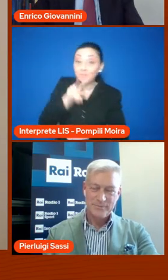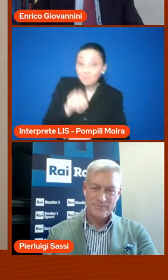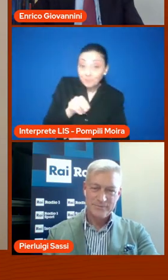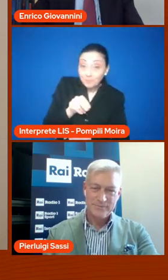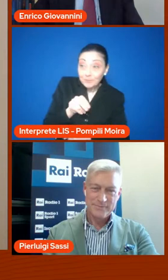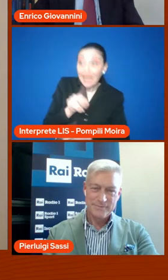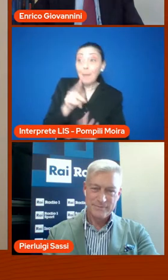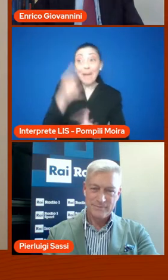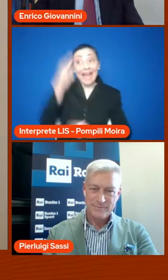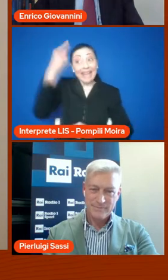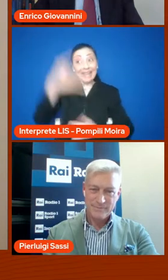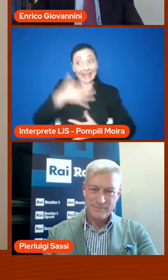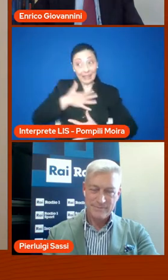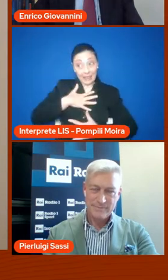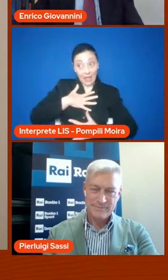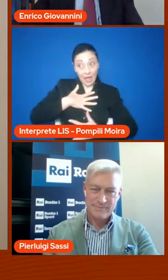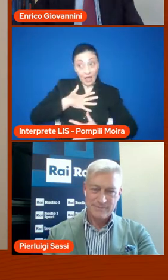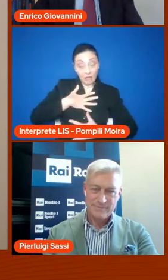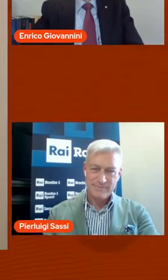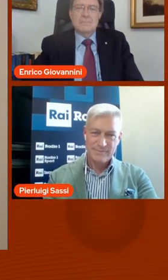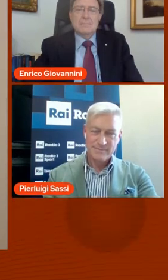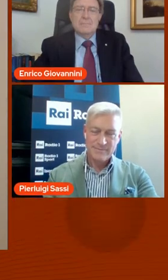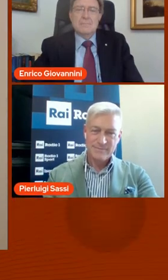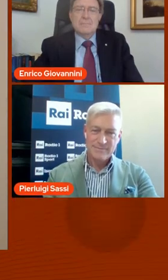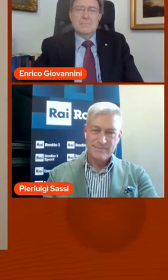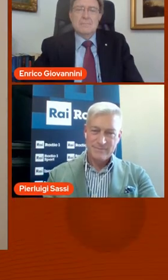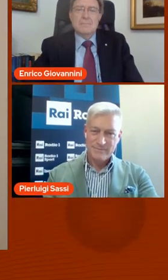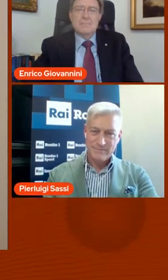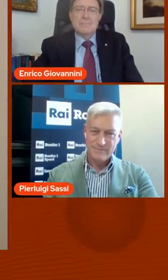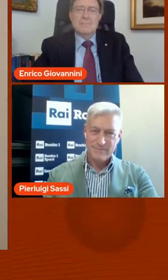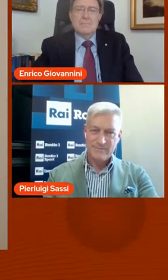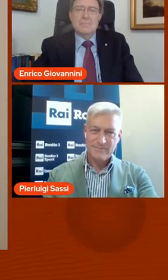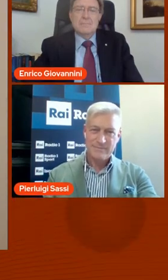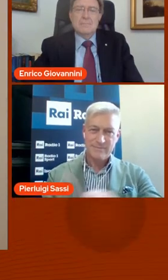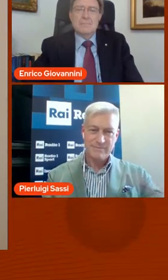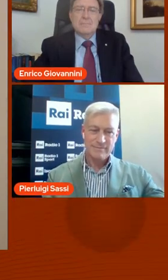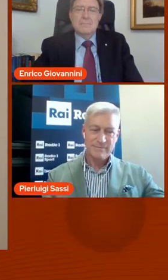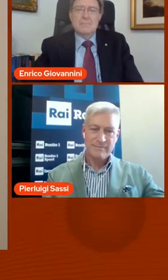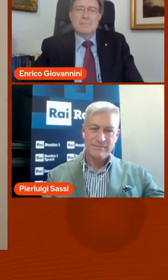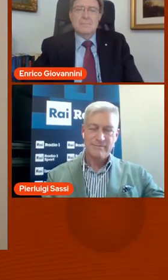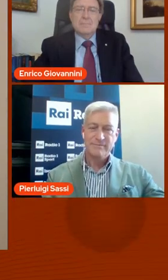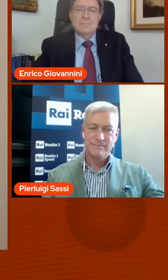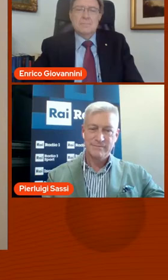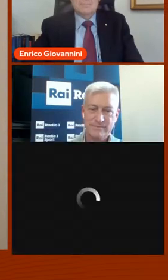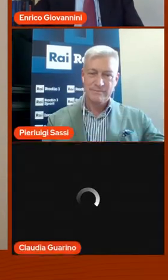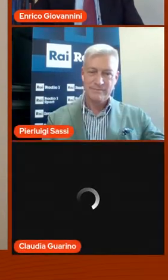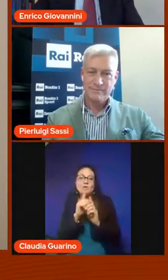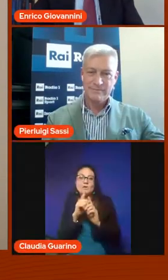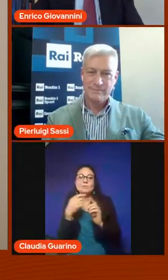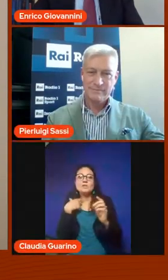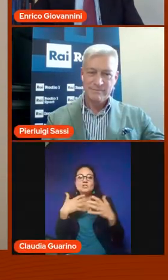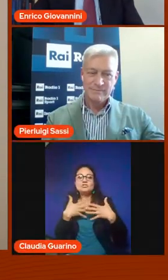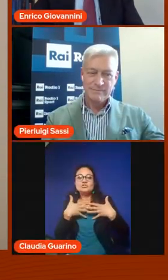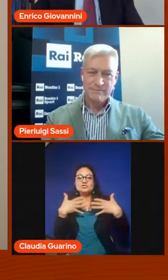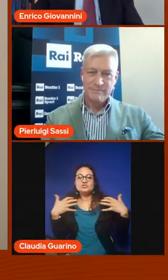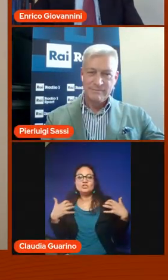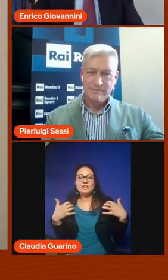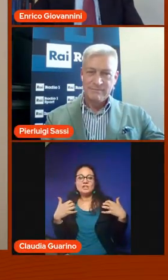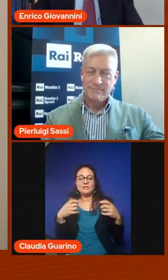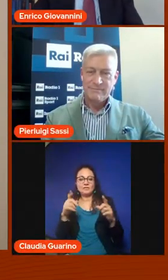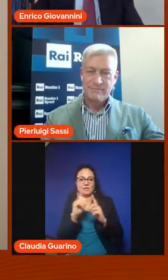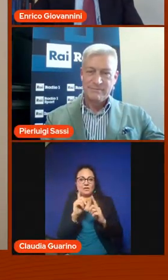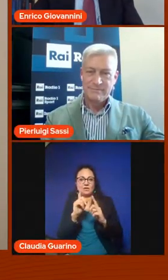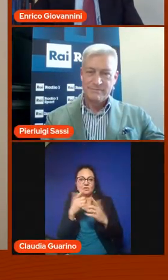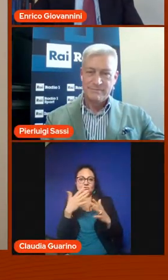nostra, tanto mia, scusatemi, quanto è della nostra consulta scientifica che noi abbiamo qui, che è diretta dal presidente Amato.